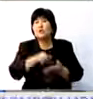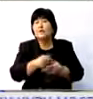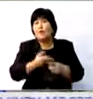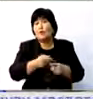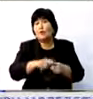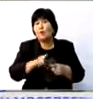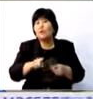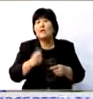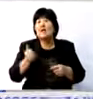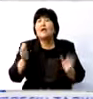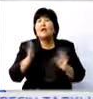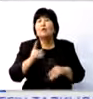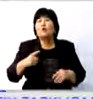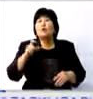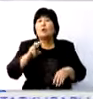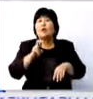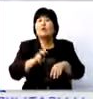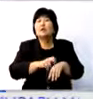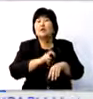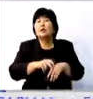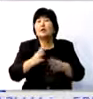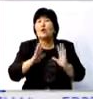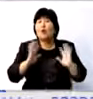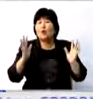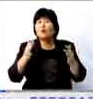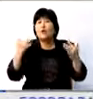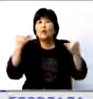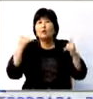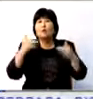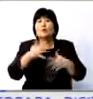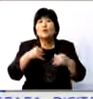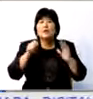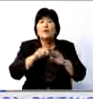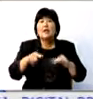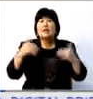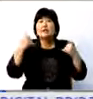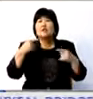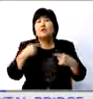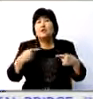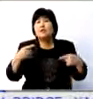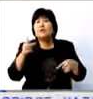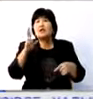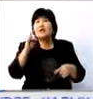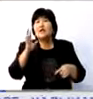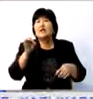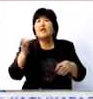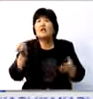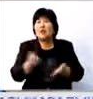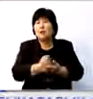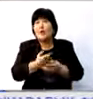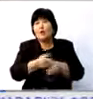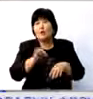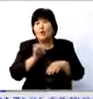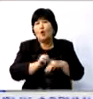орай эпидемиолог мамандар қора қопсыдағы төрт түлікті түгел тексерген, нәтижесінде сиырдан бірнеше кене табылған. Қазіргі таңда